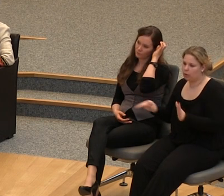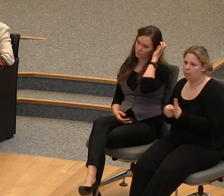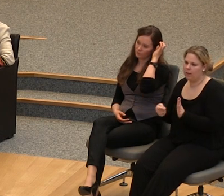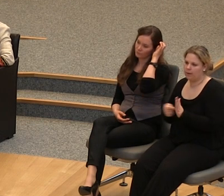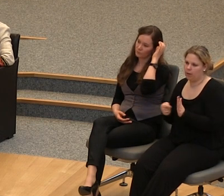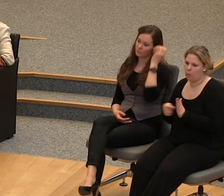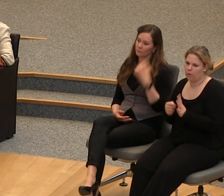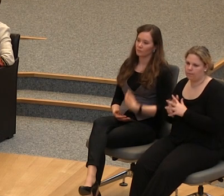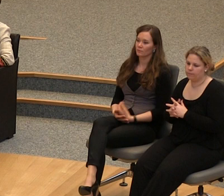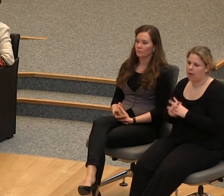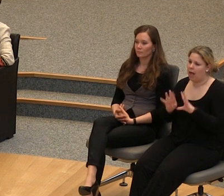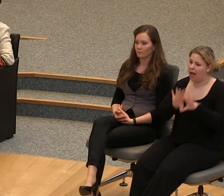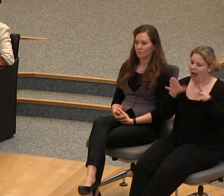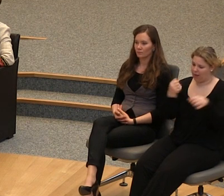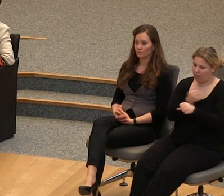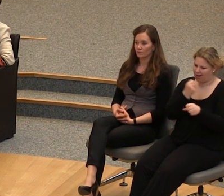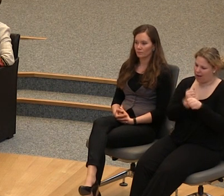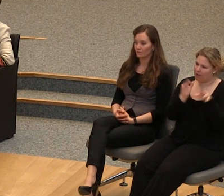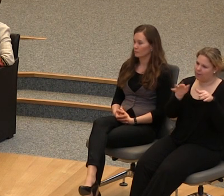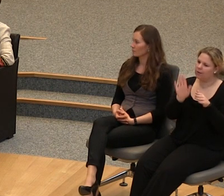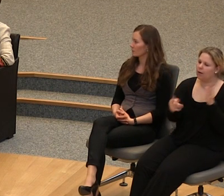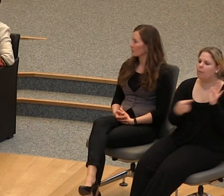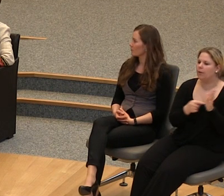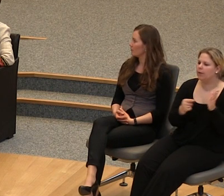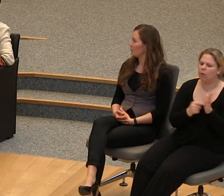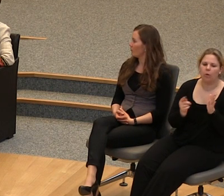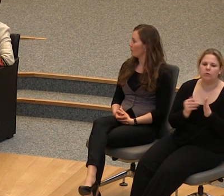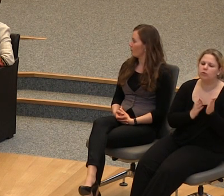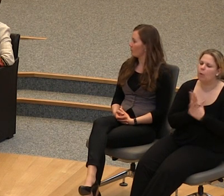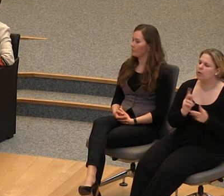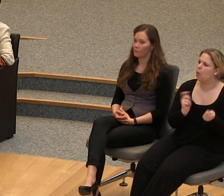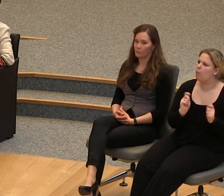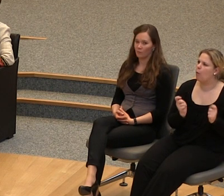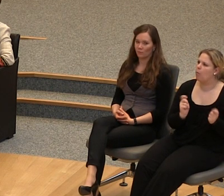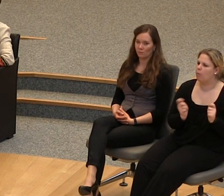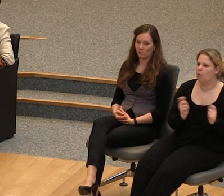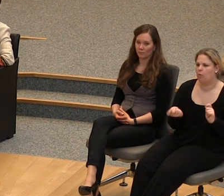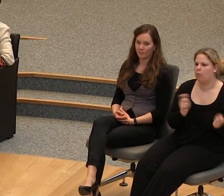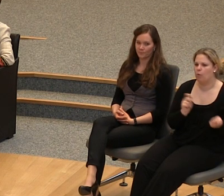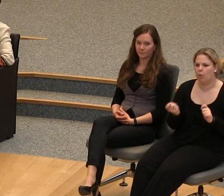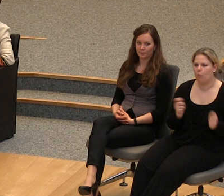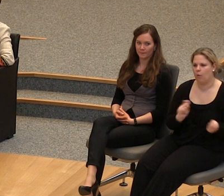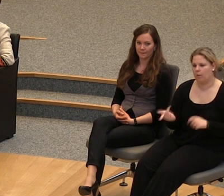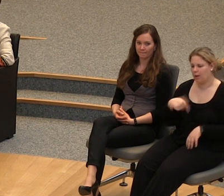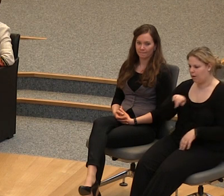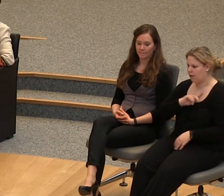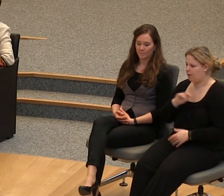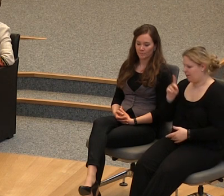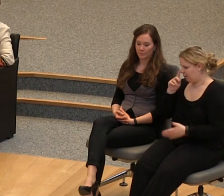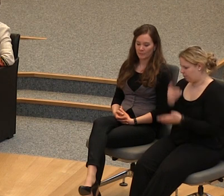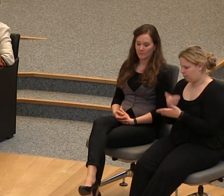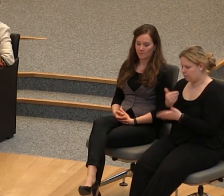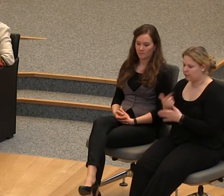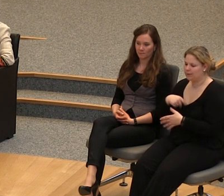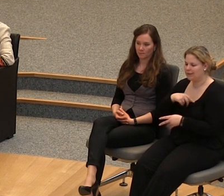allgemeinen Arbeitsmarktes verändern sich ständig. Was die üblichen Bedingungen sind, habe ich als Richter, der für Rentenrecht zuständig